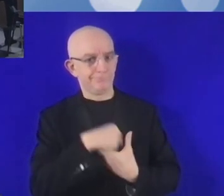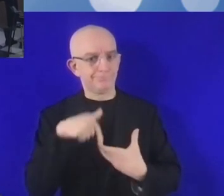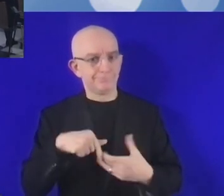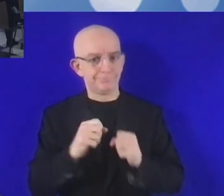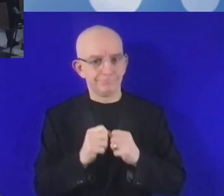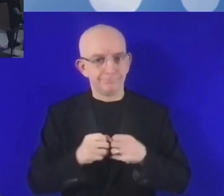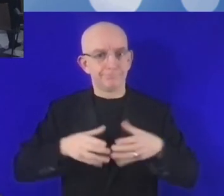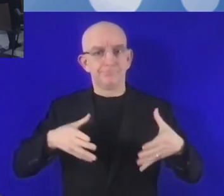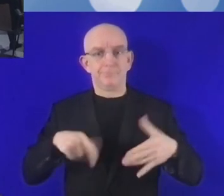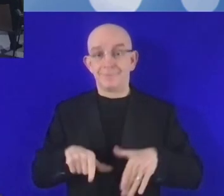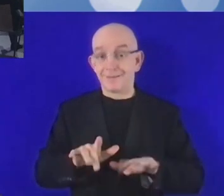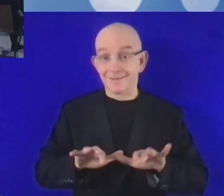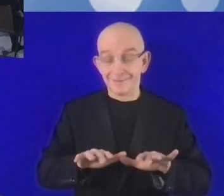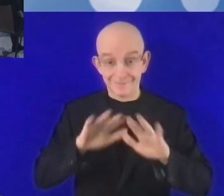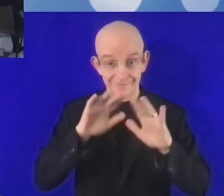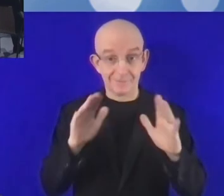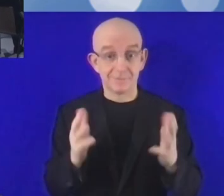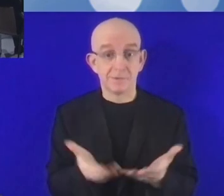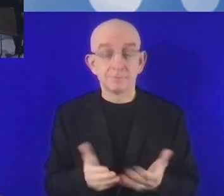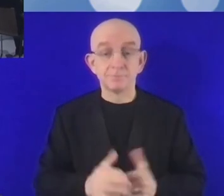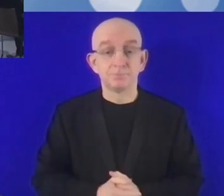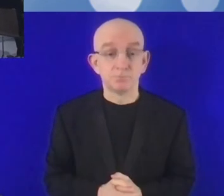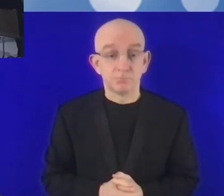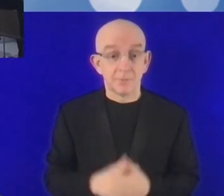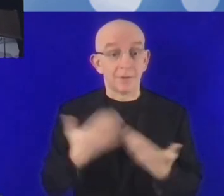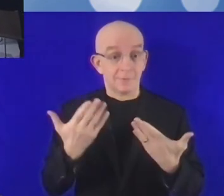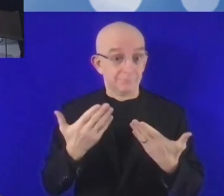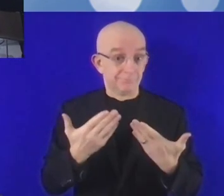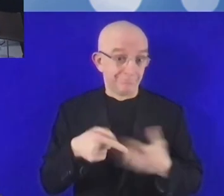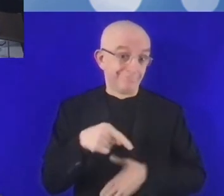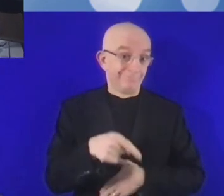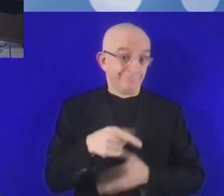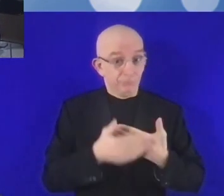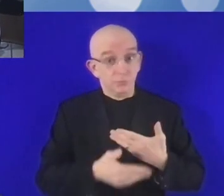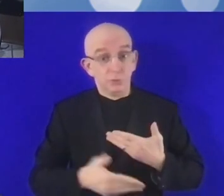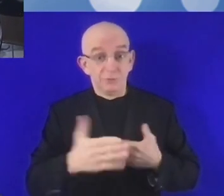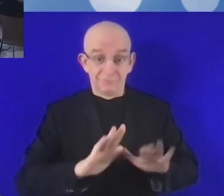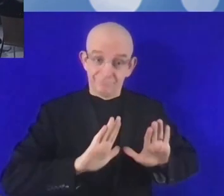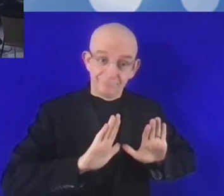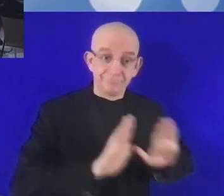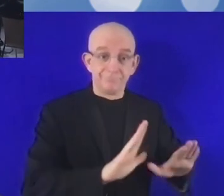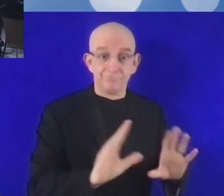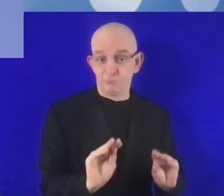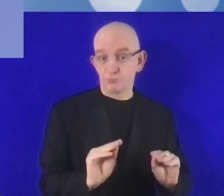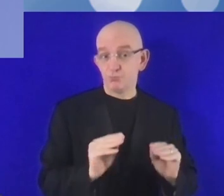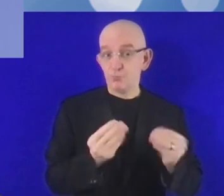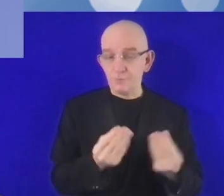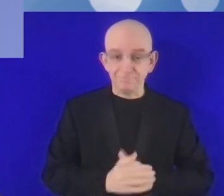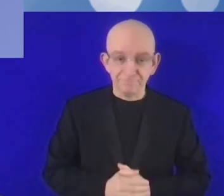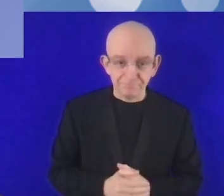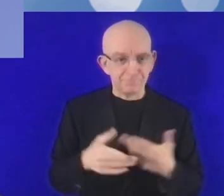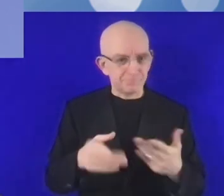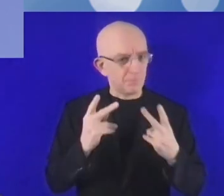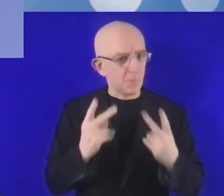想说，这个年轻人在这里发挥非常重要的作用，而且未来当然是年轻人